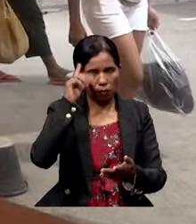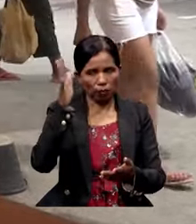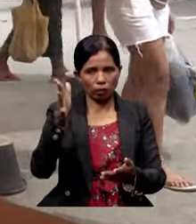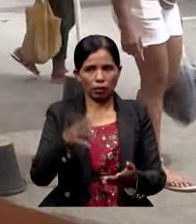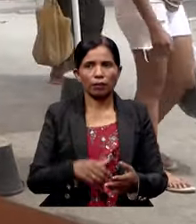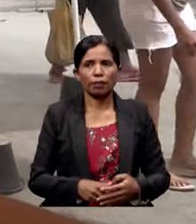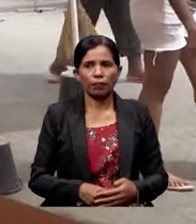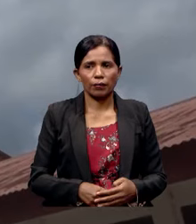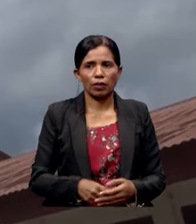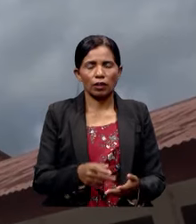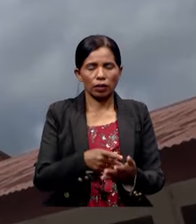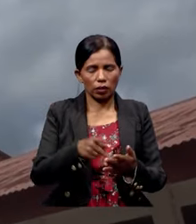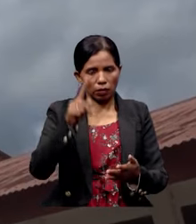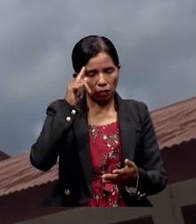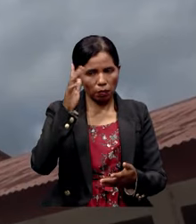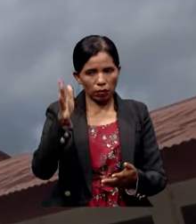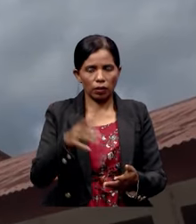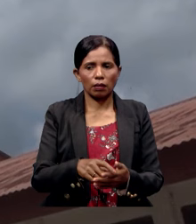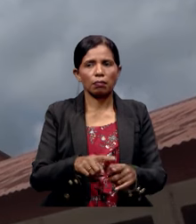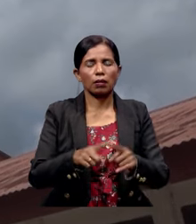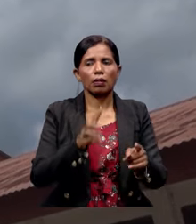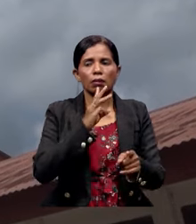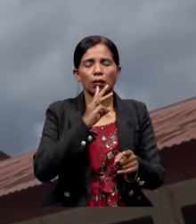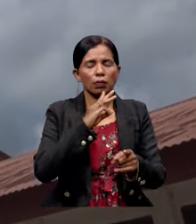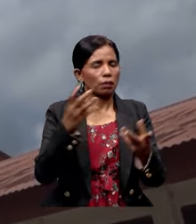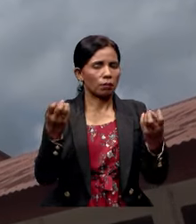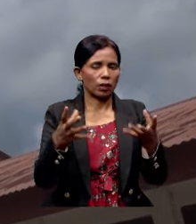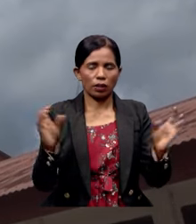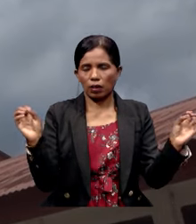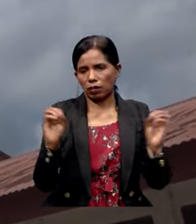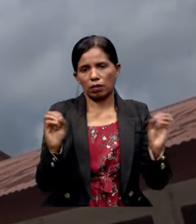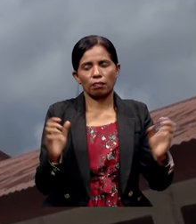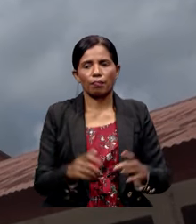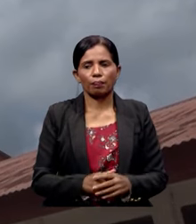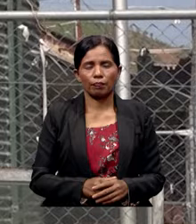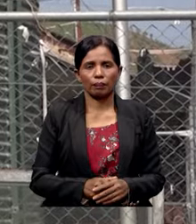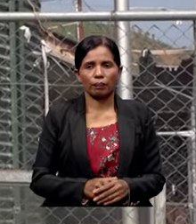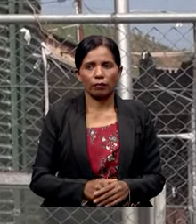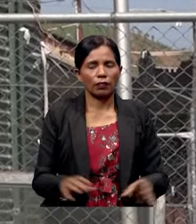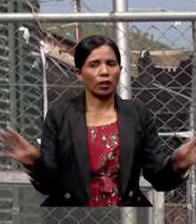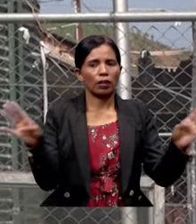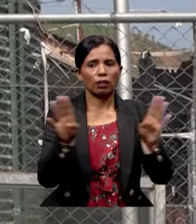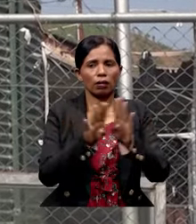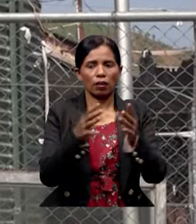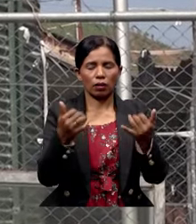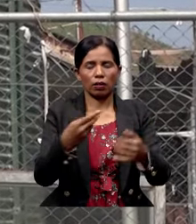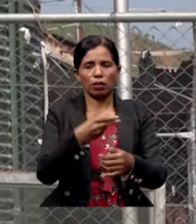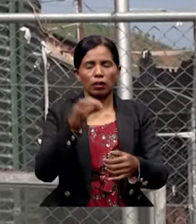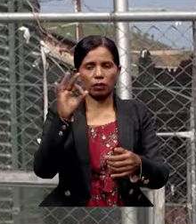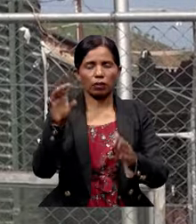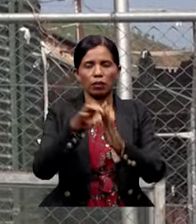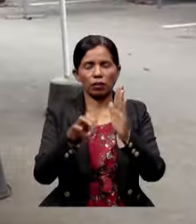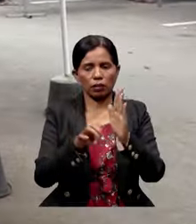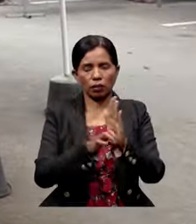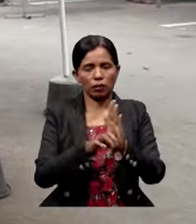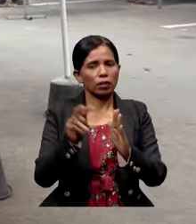stik bot quarter. Mai be bedet mala subsenti la iha. Taka, agora haris fatin stadunia ne taka